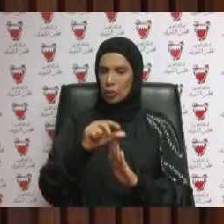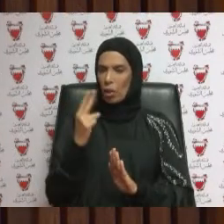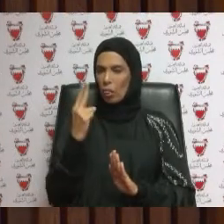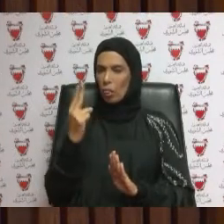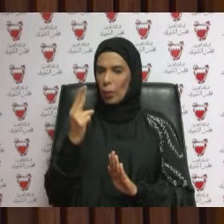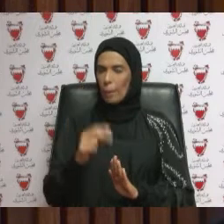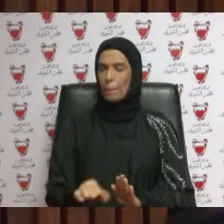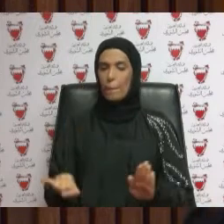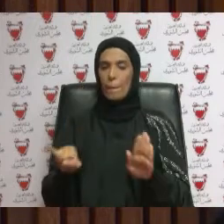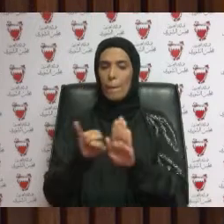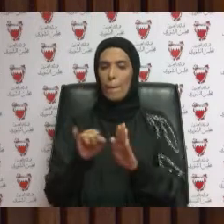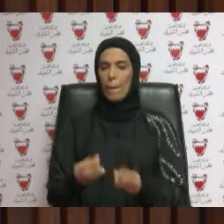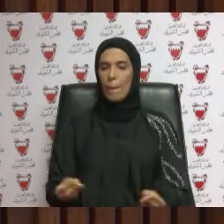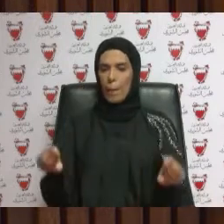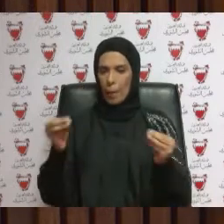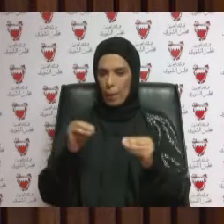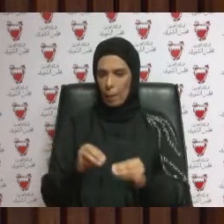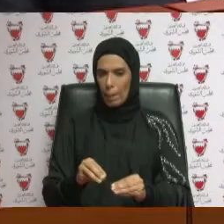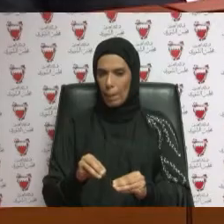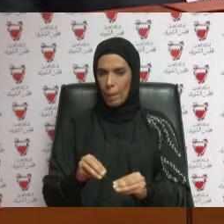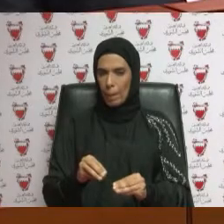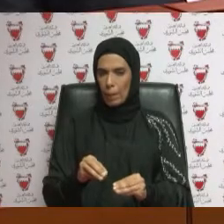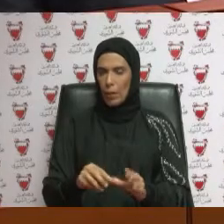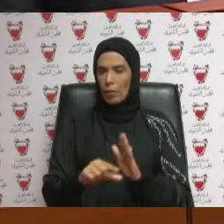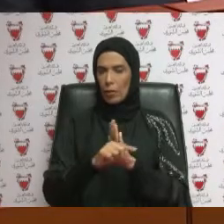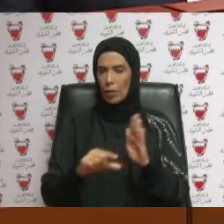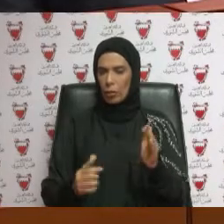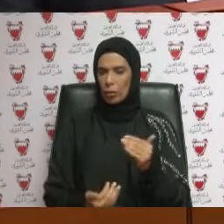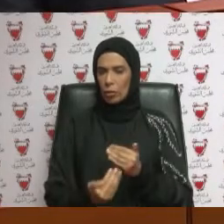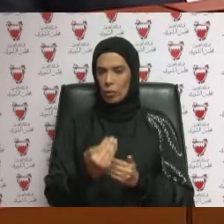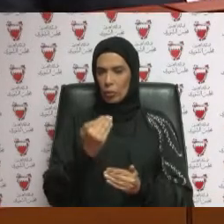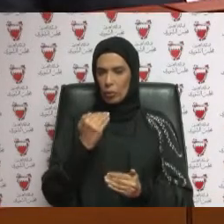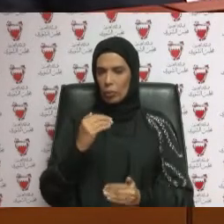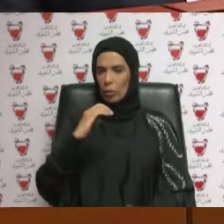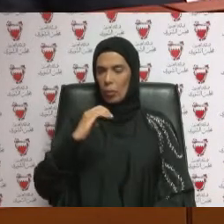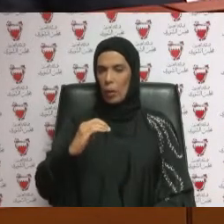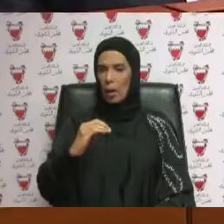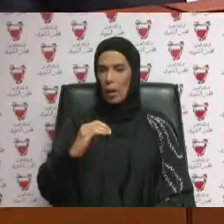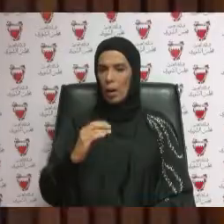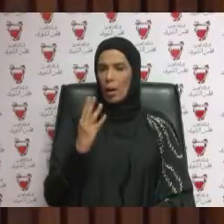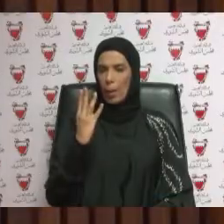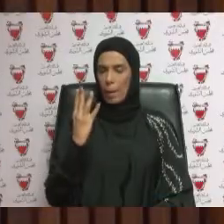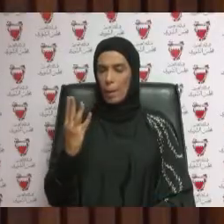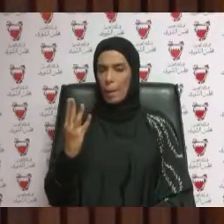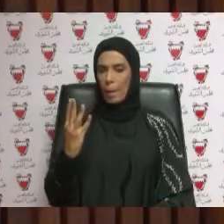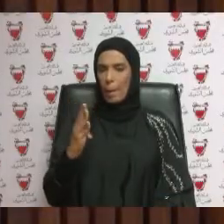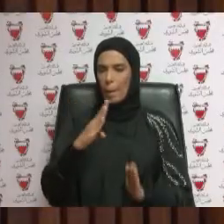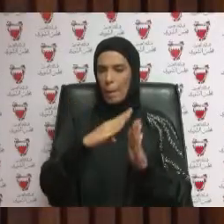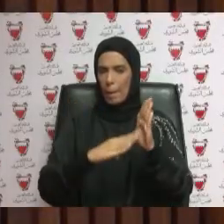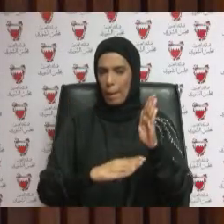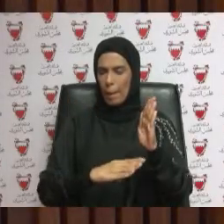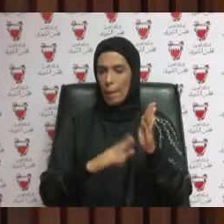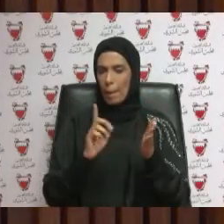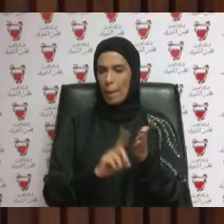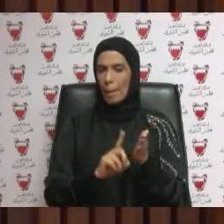مادتين، حيث أضافت المادة الأولى منه فقرة جديدة برقم جيم إلى المادة 4. هذا نصها: